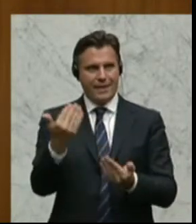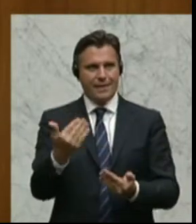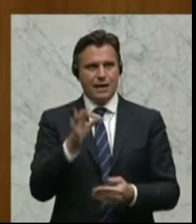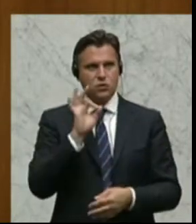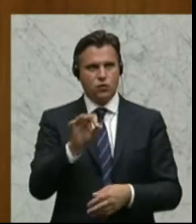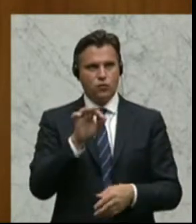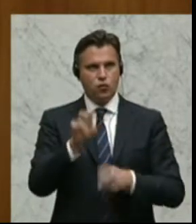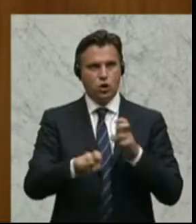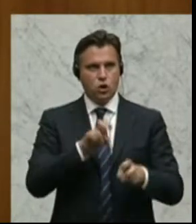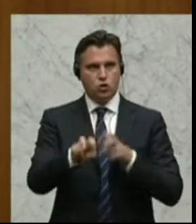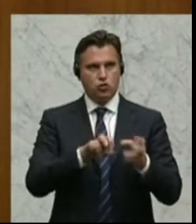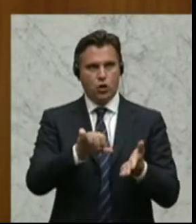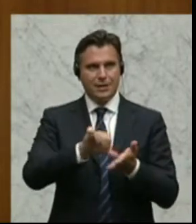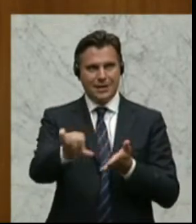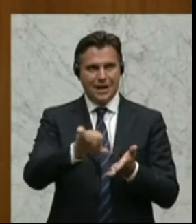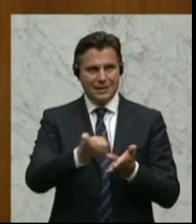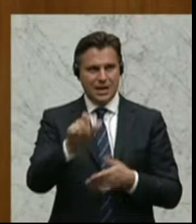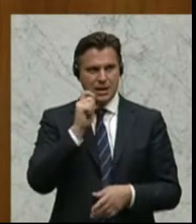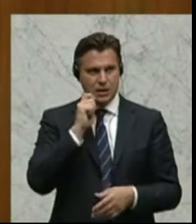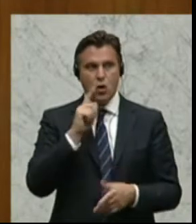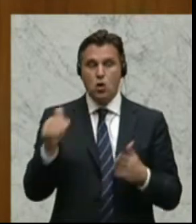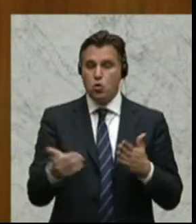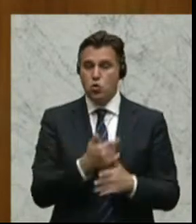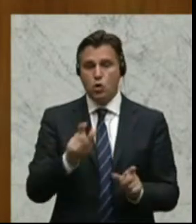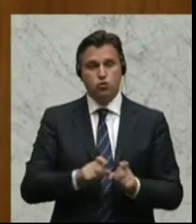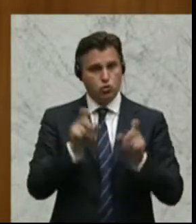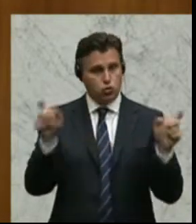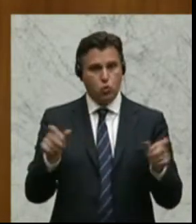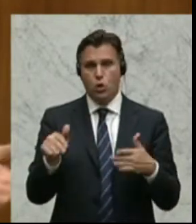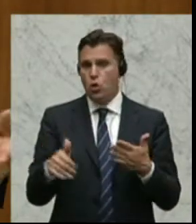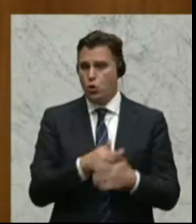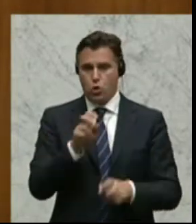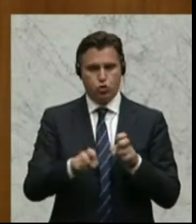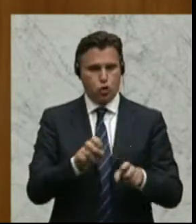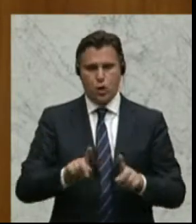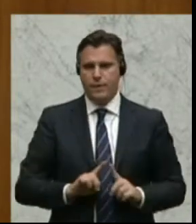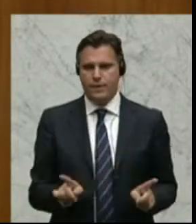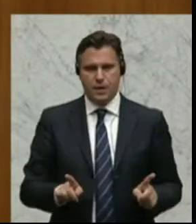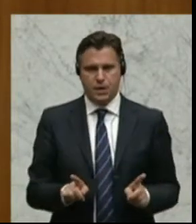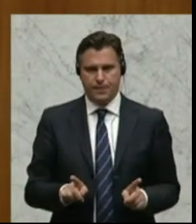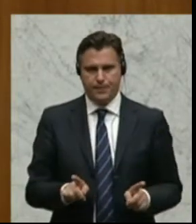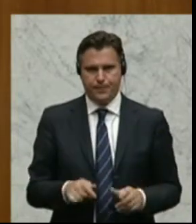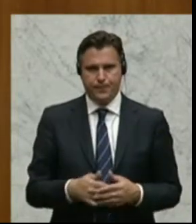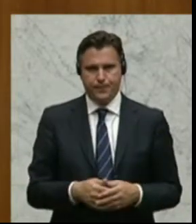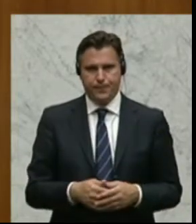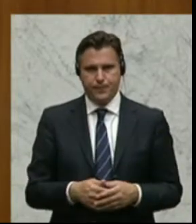Steuerzahlerin und keine neuen Schulden und auch keine neuen Steuern vorzusehen. Daher, meine Damen und Herren,